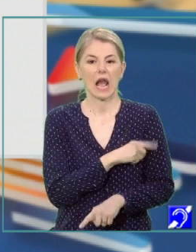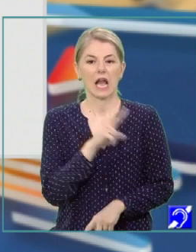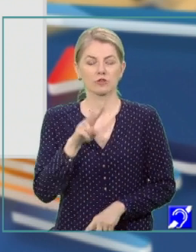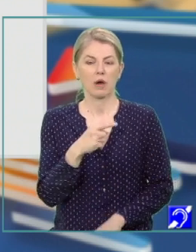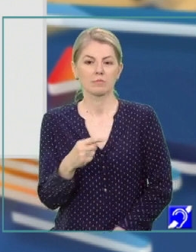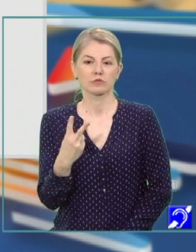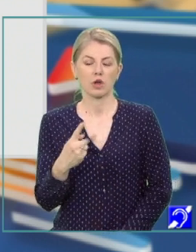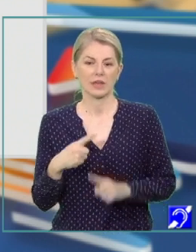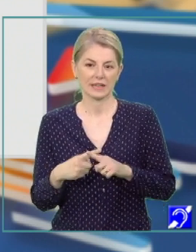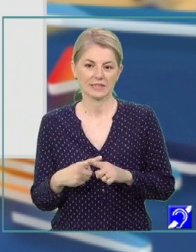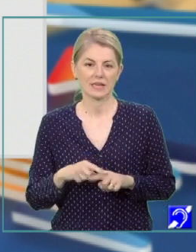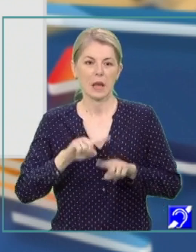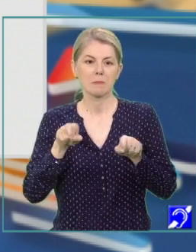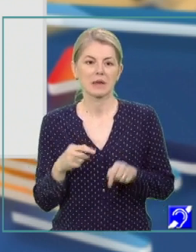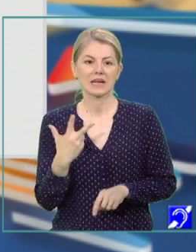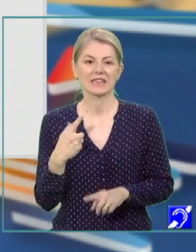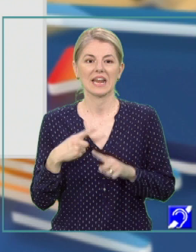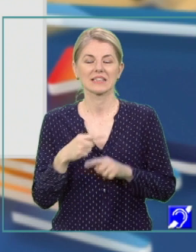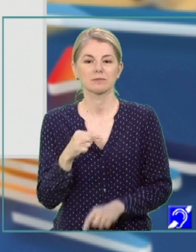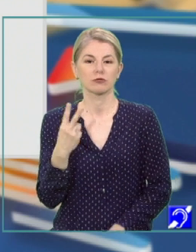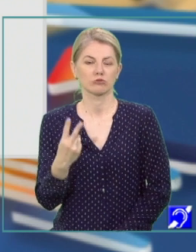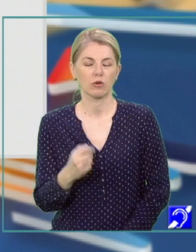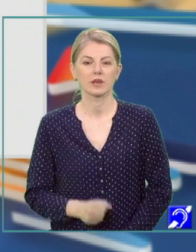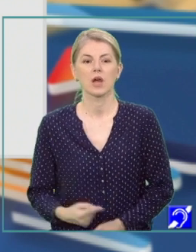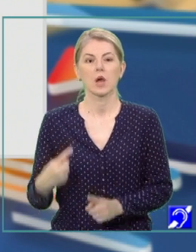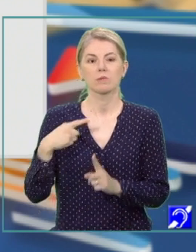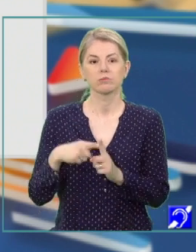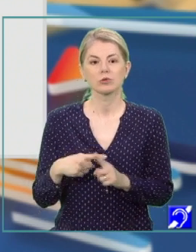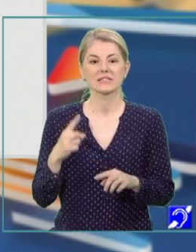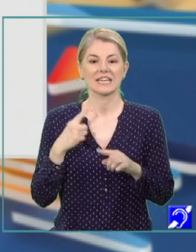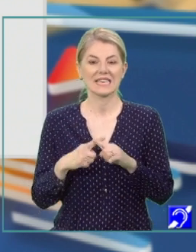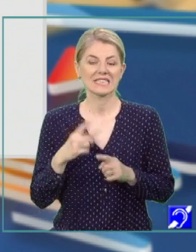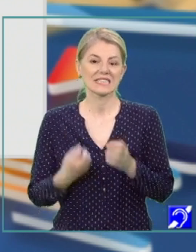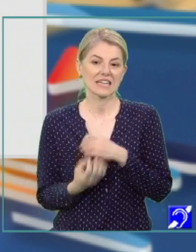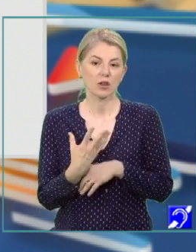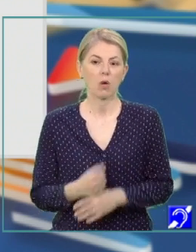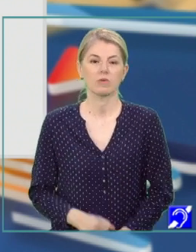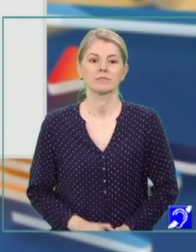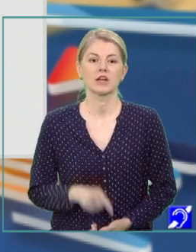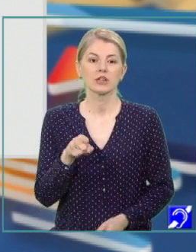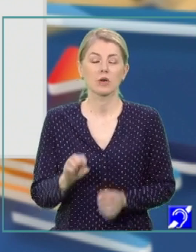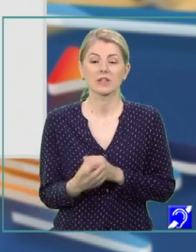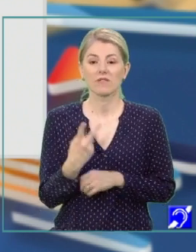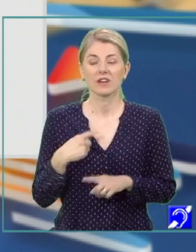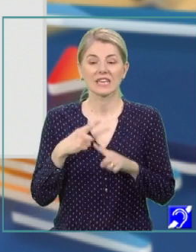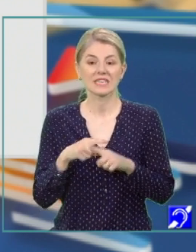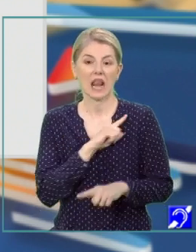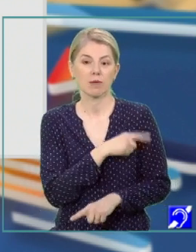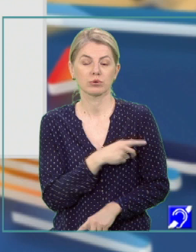doua minus 2x pe lângă 3x minus 2 plus x și acolo aveți din nou